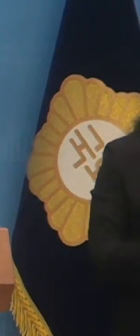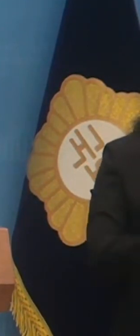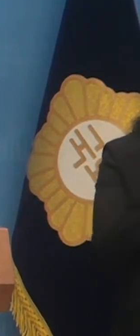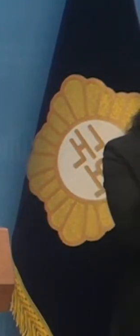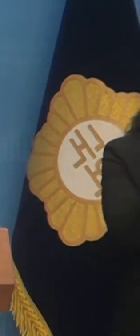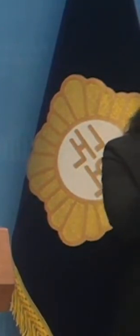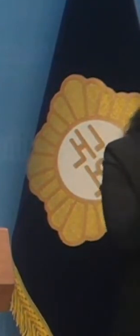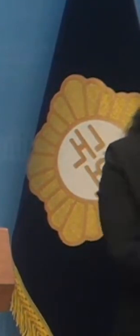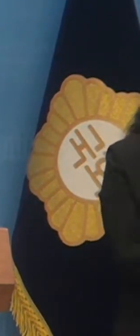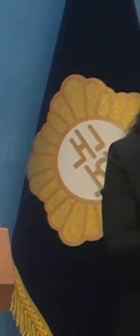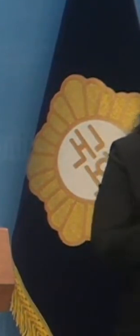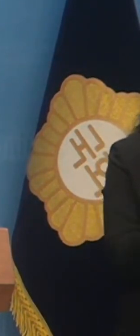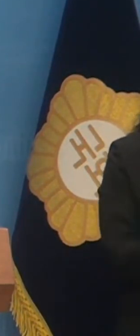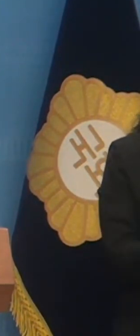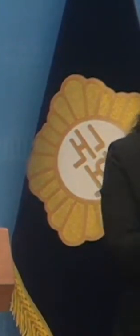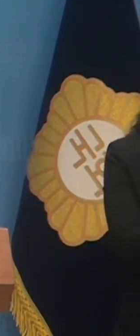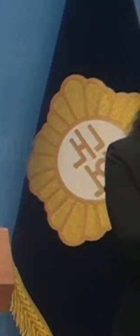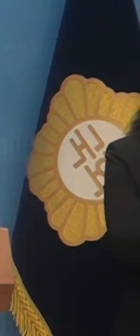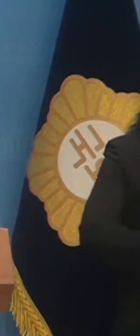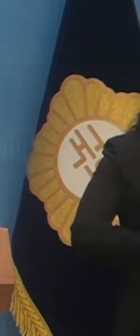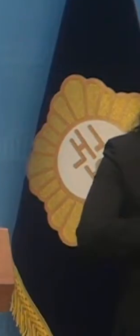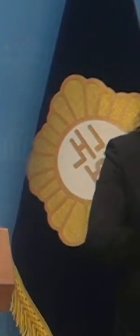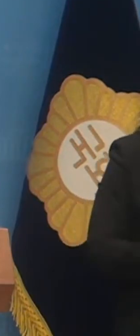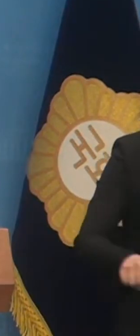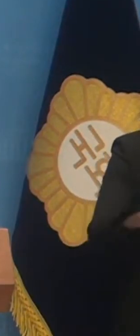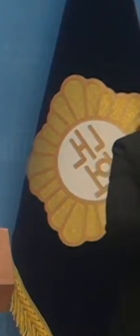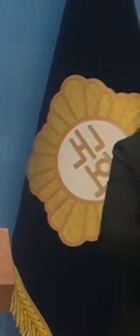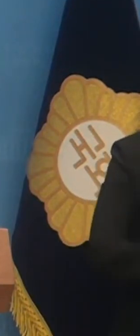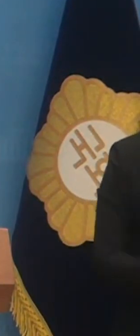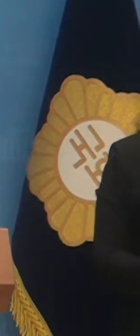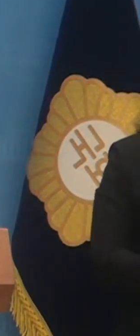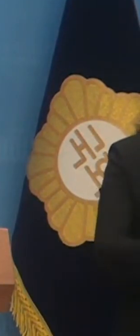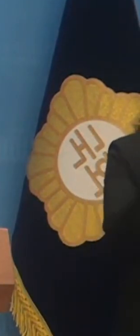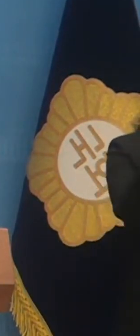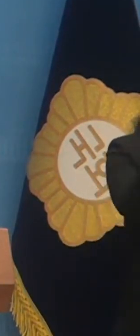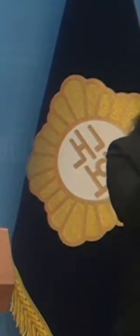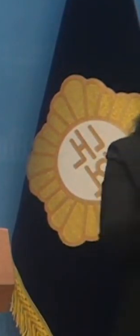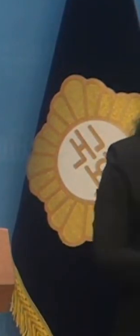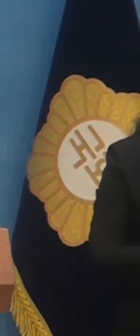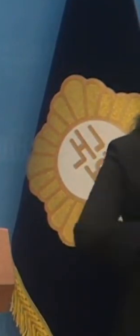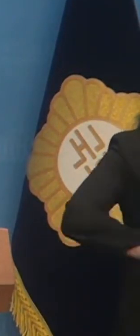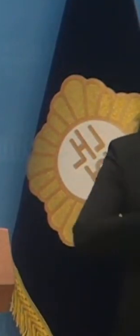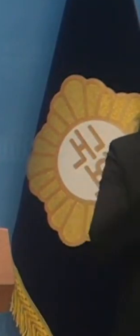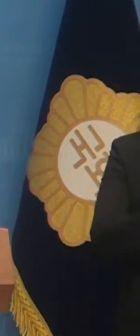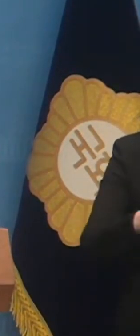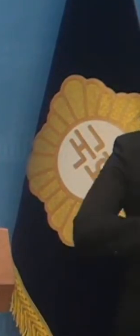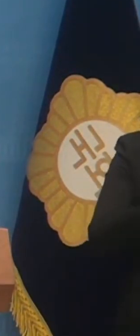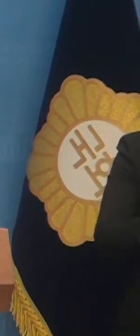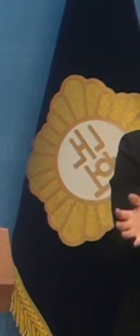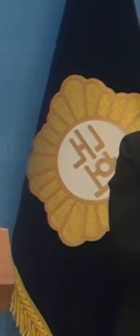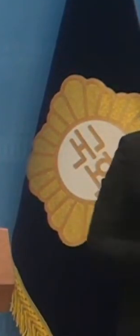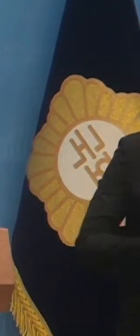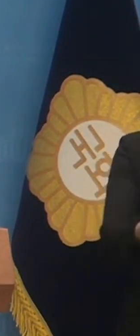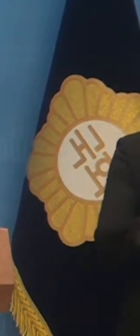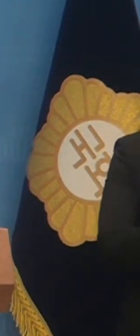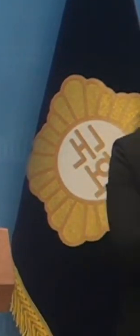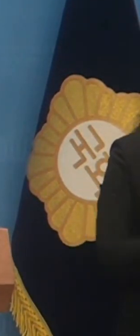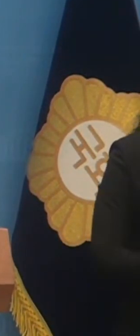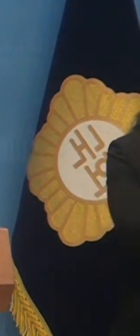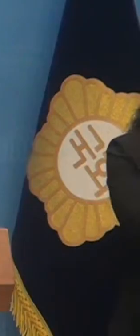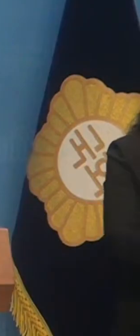선도하는 운동활동에 전면에 나서겠습니다. 첫째, 내란 세력 청산에